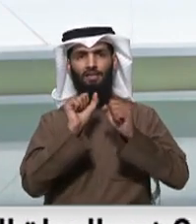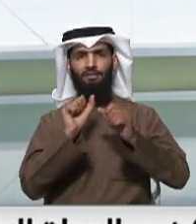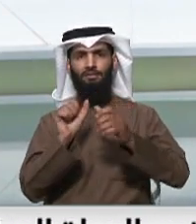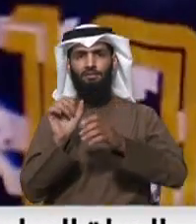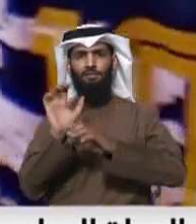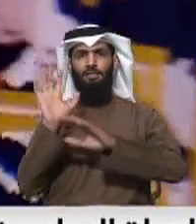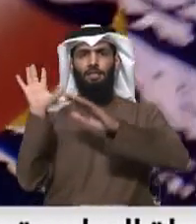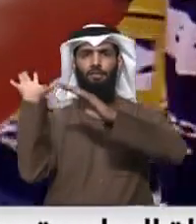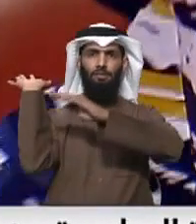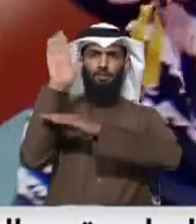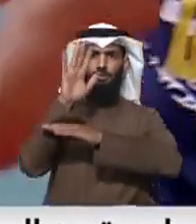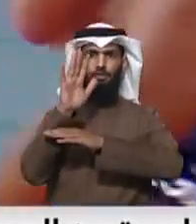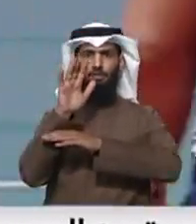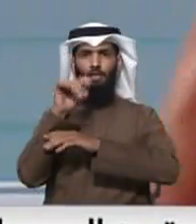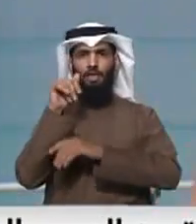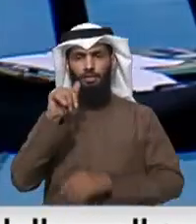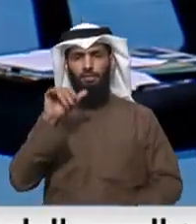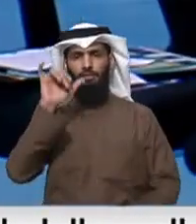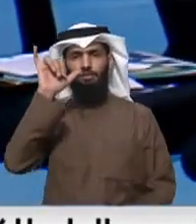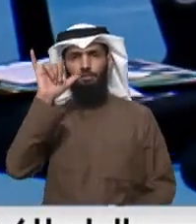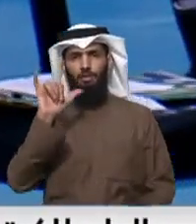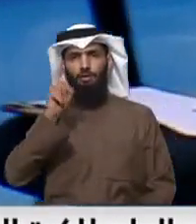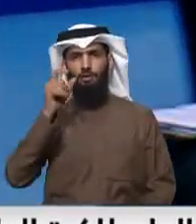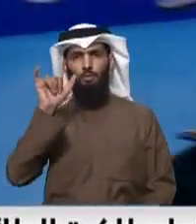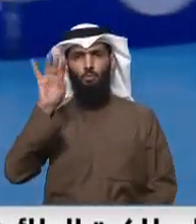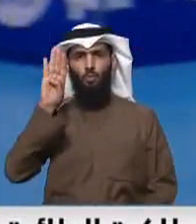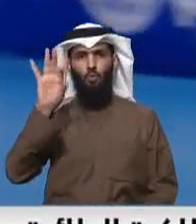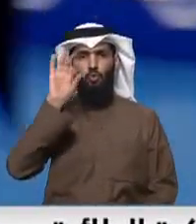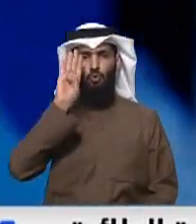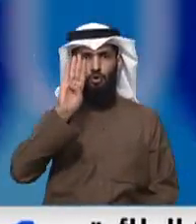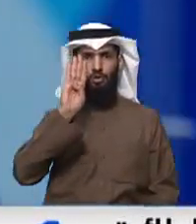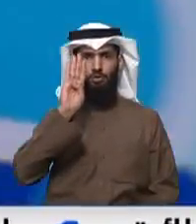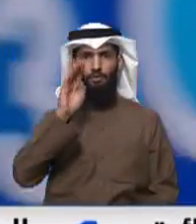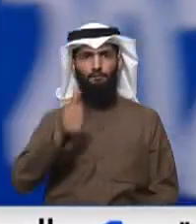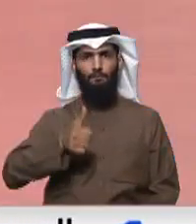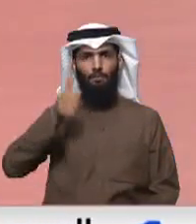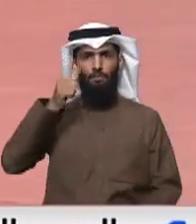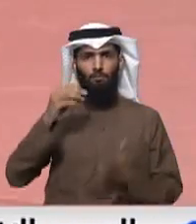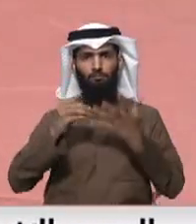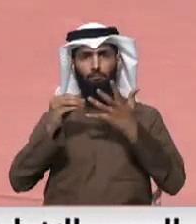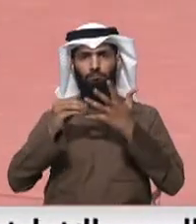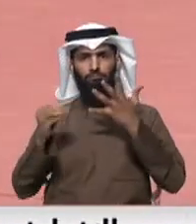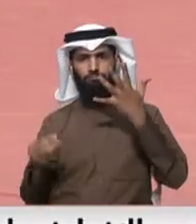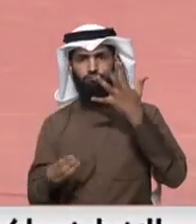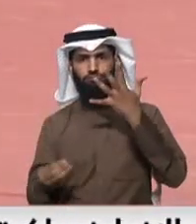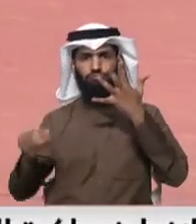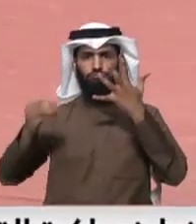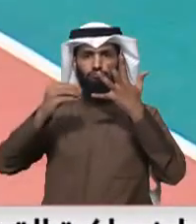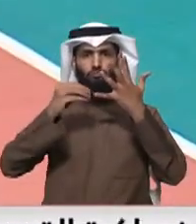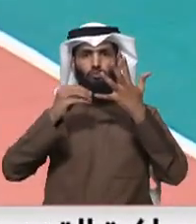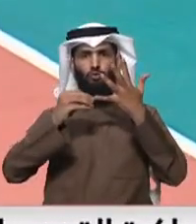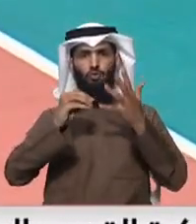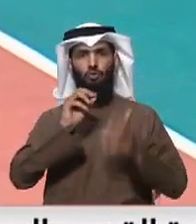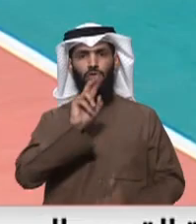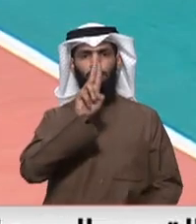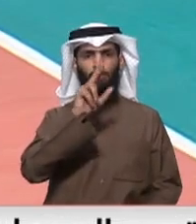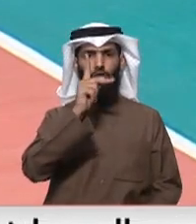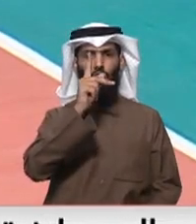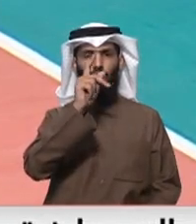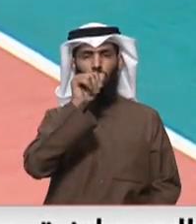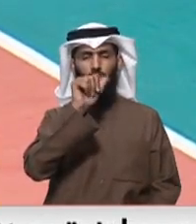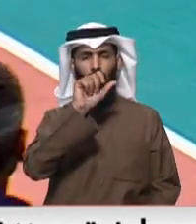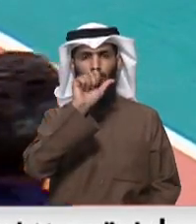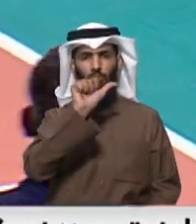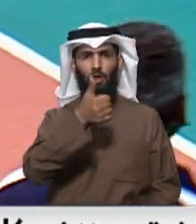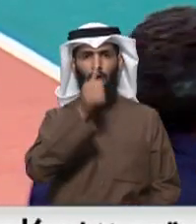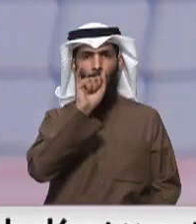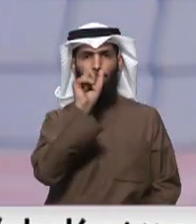بهذا الفوز رفع اليرموك رصيده الى عش نقاط صعد بها الى المركز الخامس فيما توقف رصيد التضامن عند 6 نقاط